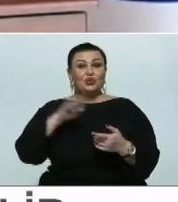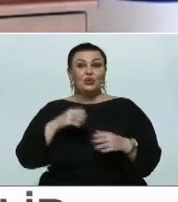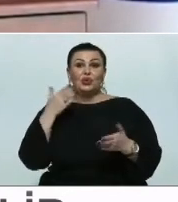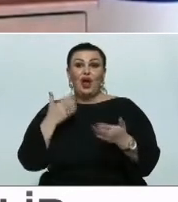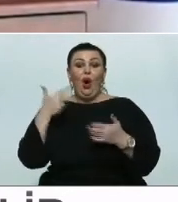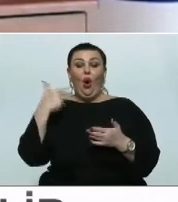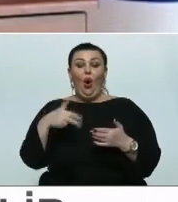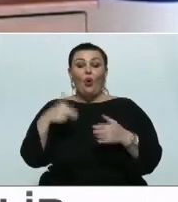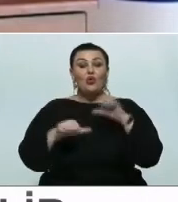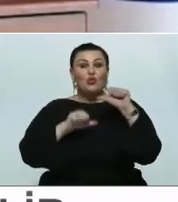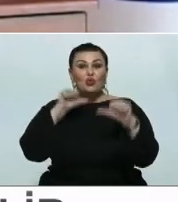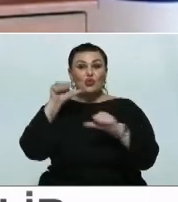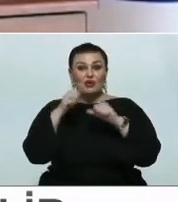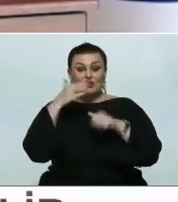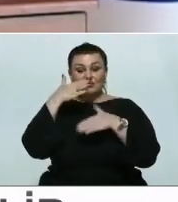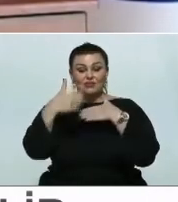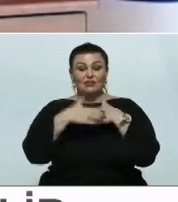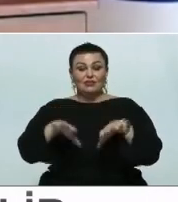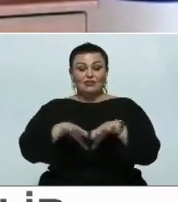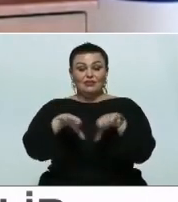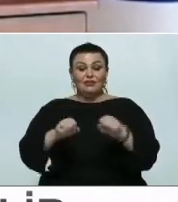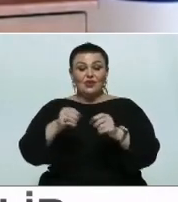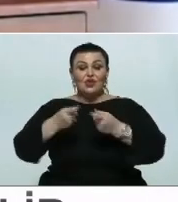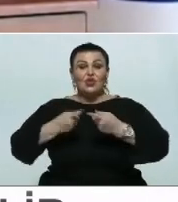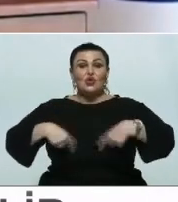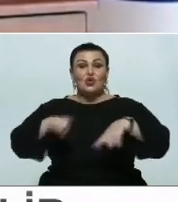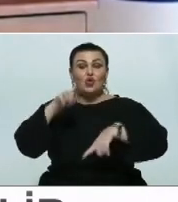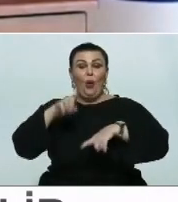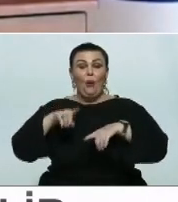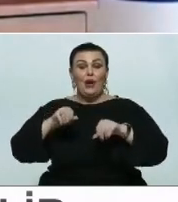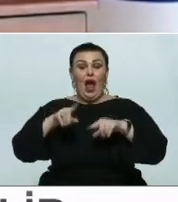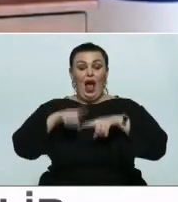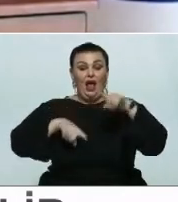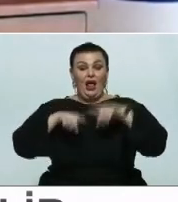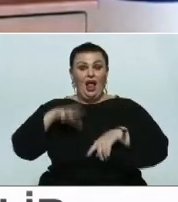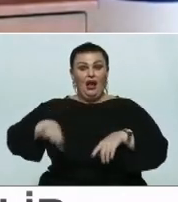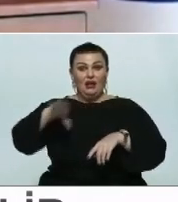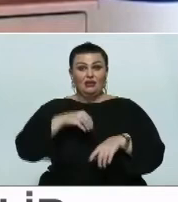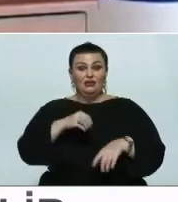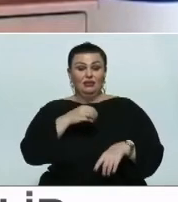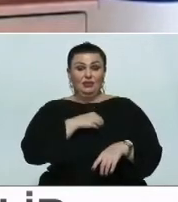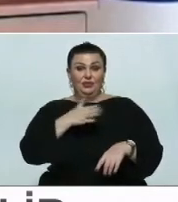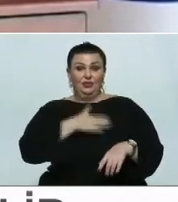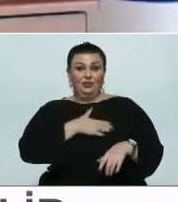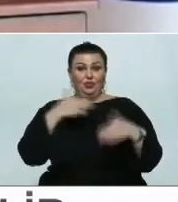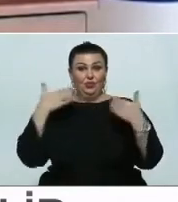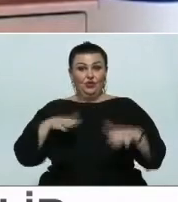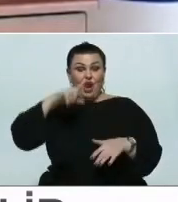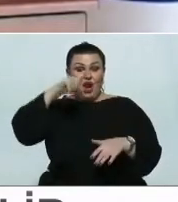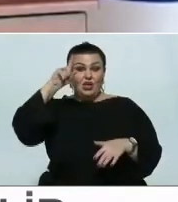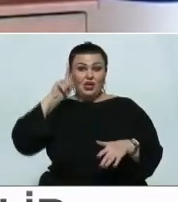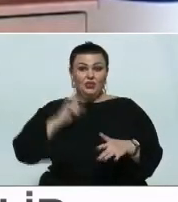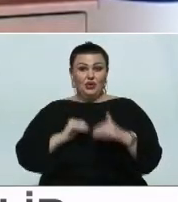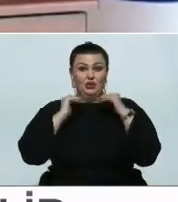yani 30 yılda yakın süredir işgal altındaki topraklarını özgürleştirdi Azerbaycan.